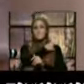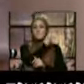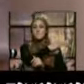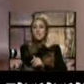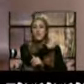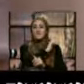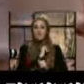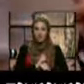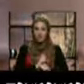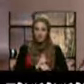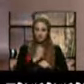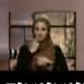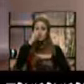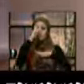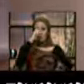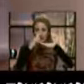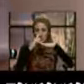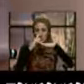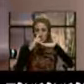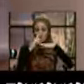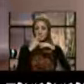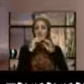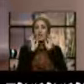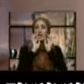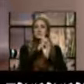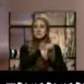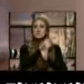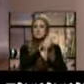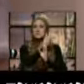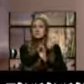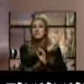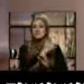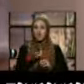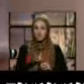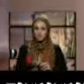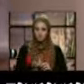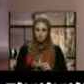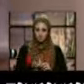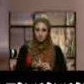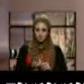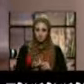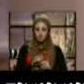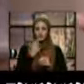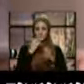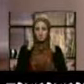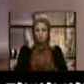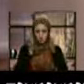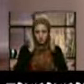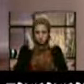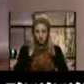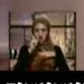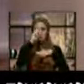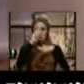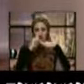العصر بربع ساعة اعتبر ان الذنب عايز استغفار، واعتبر ان قبل ما تصفر الشمس لصلاة العصر ان ده وقت